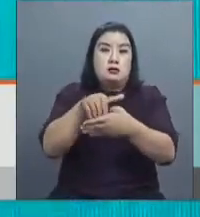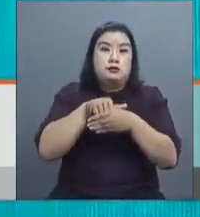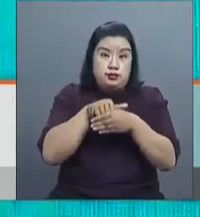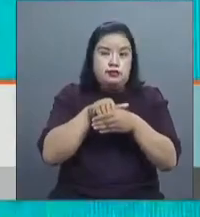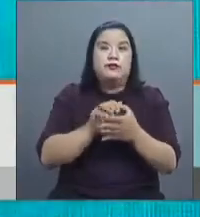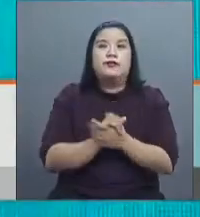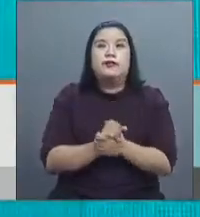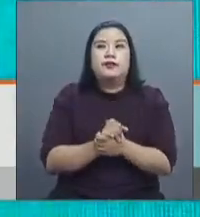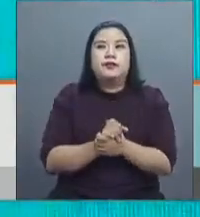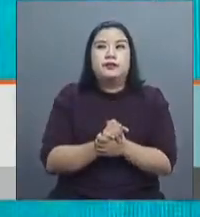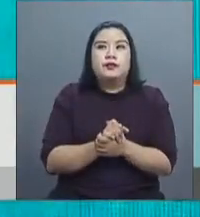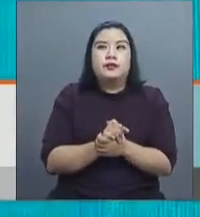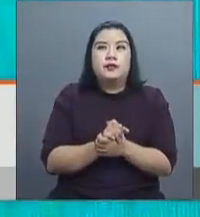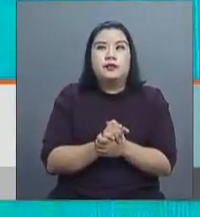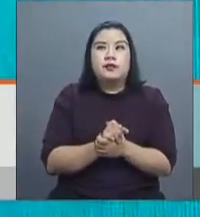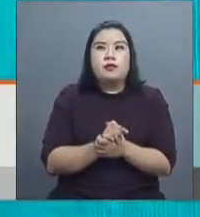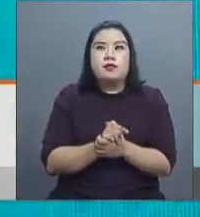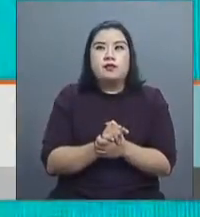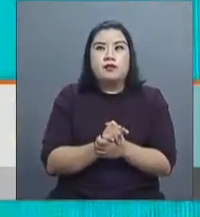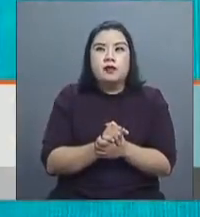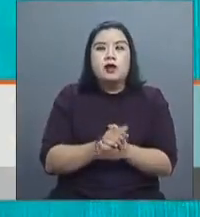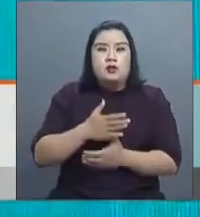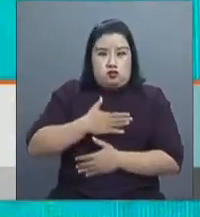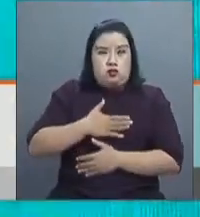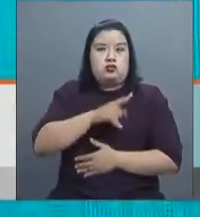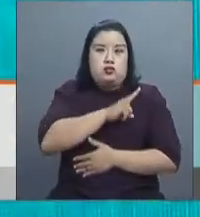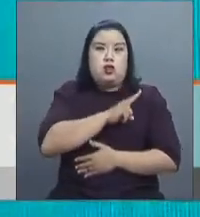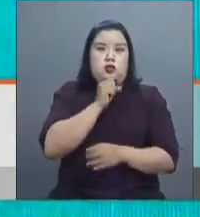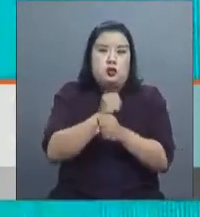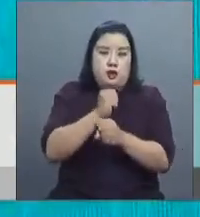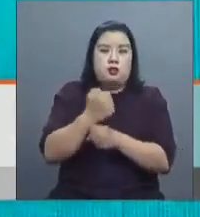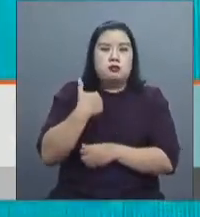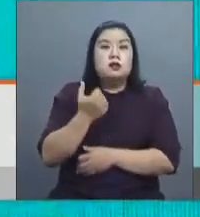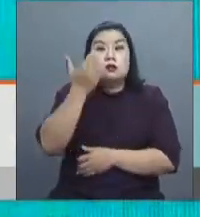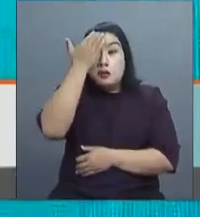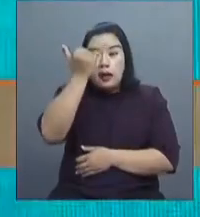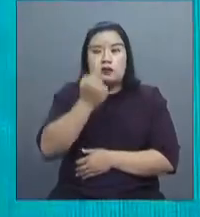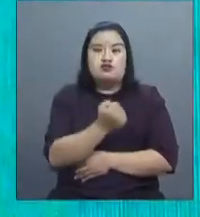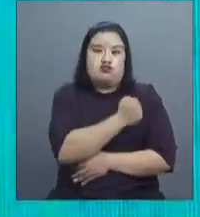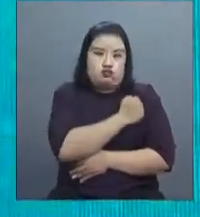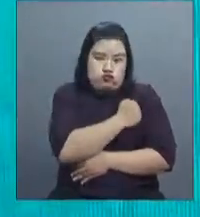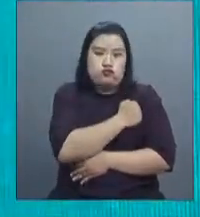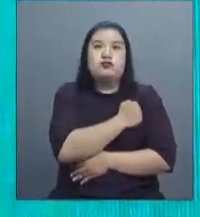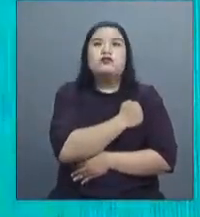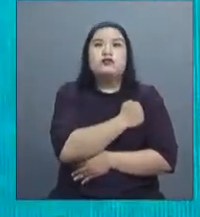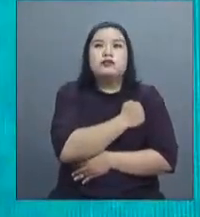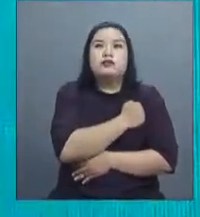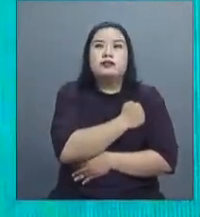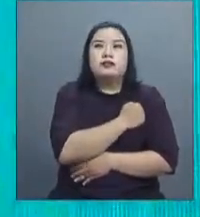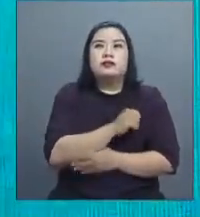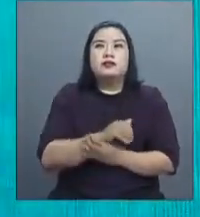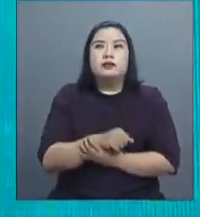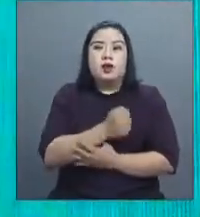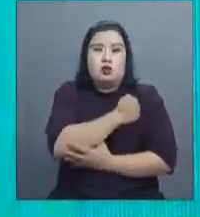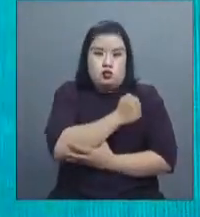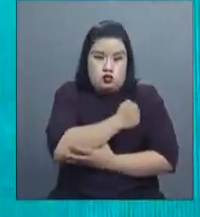ทหารต้องทำหน้าที่ของตนเองครับด้วยความอดทนอดกลั้นครับด้วยความ